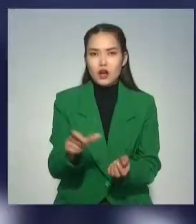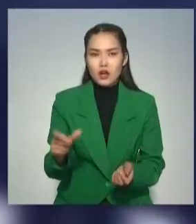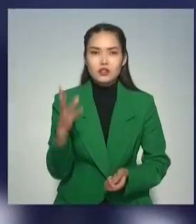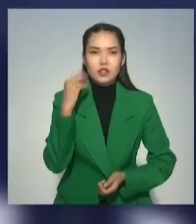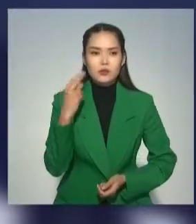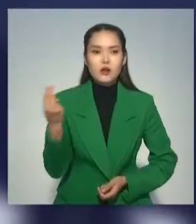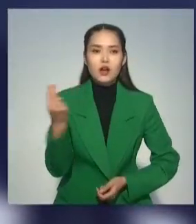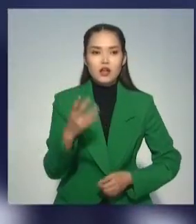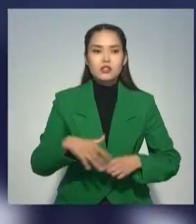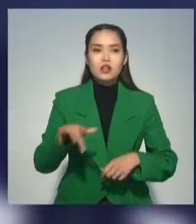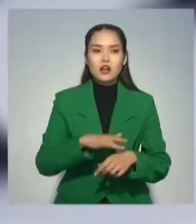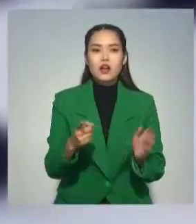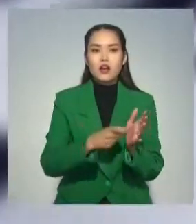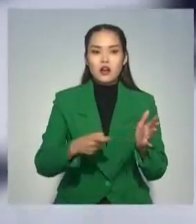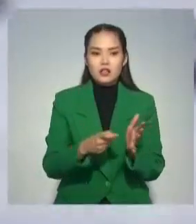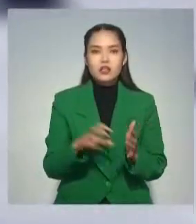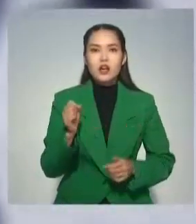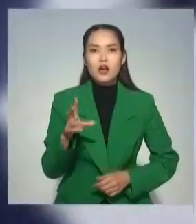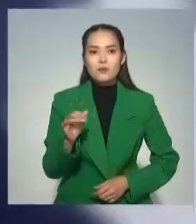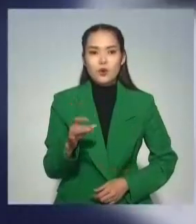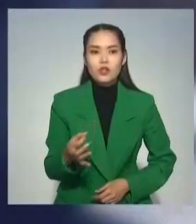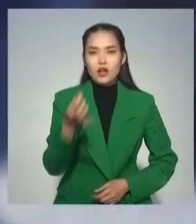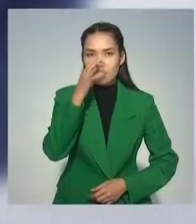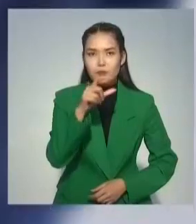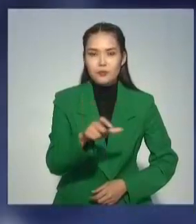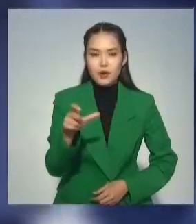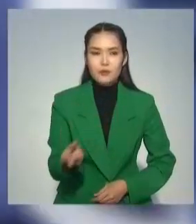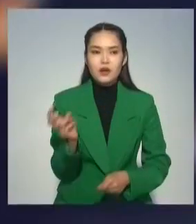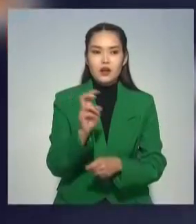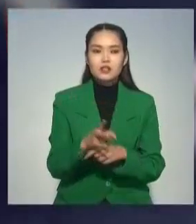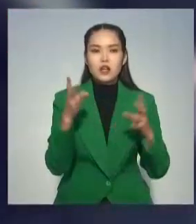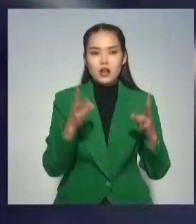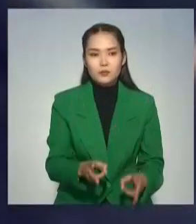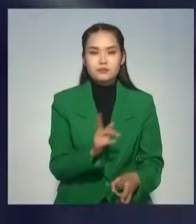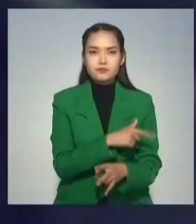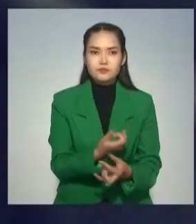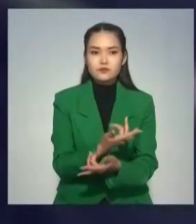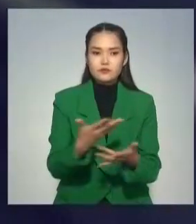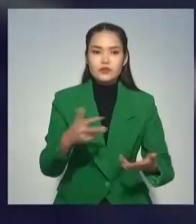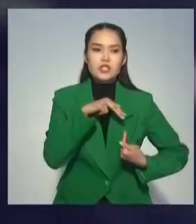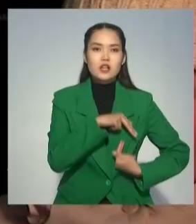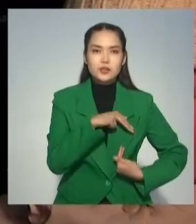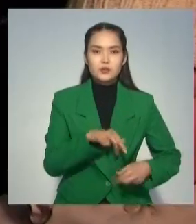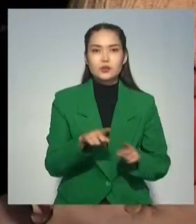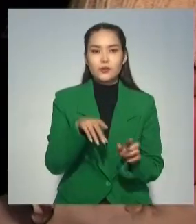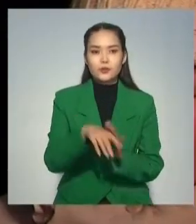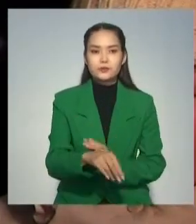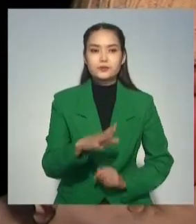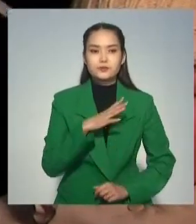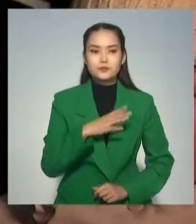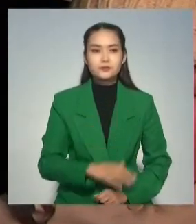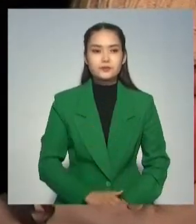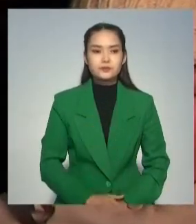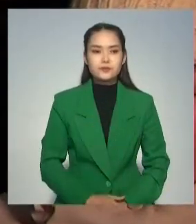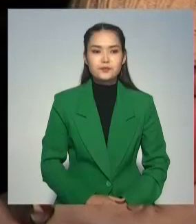Алматы қалаларының, Қарағанды және Ақмола облыстарының мамандары, сондай-ақ апаттар медицинасы орталығының медицина қызметкерлері бар.